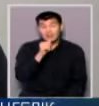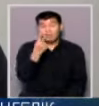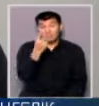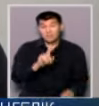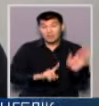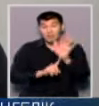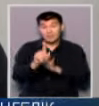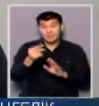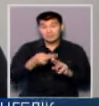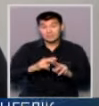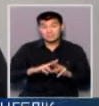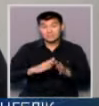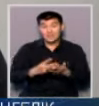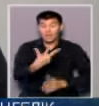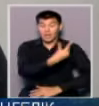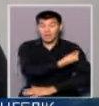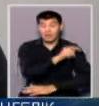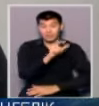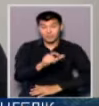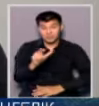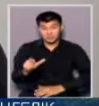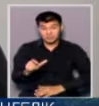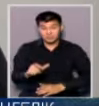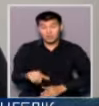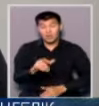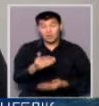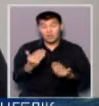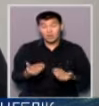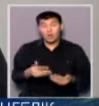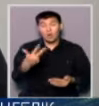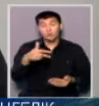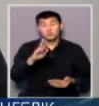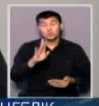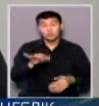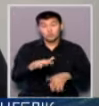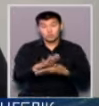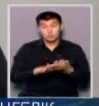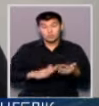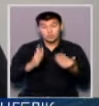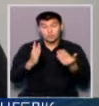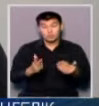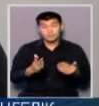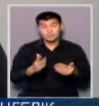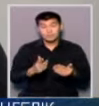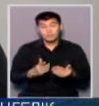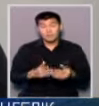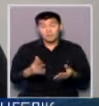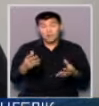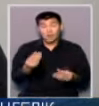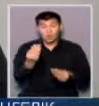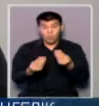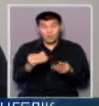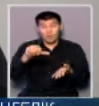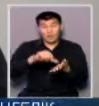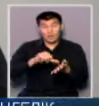ақпаннан бастап екпе алған жерлестеріміз 30-шы қыркүйекке шейінгі қорытындысымен